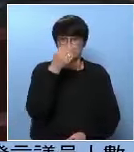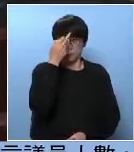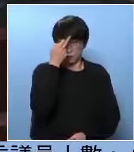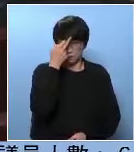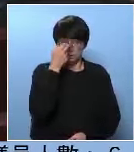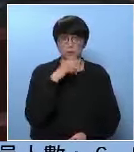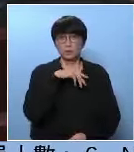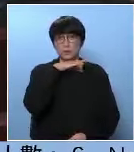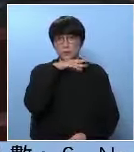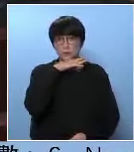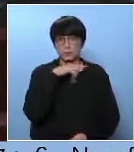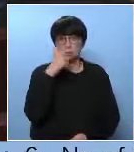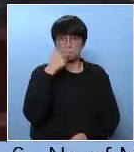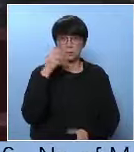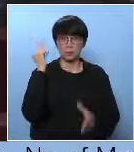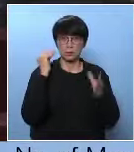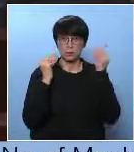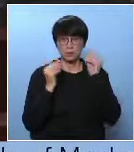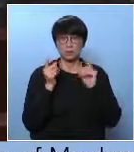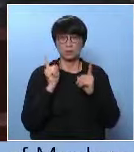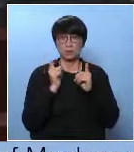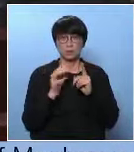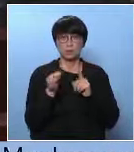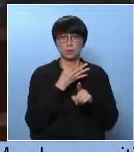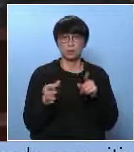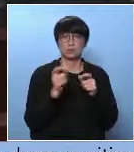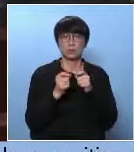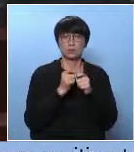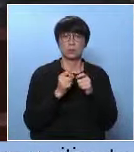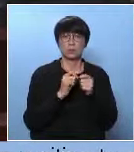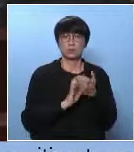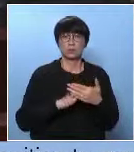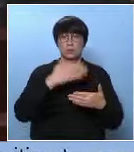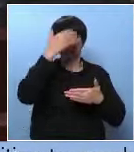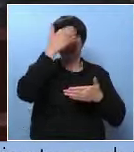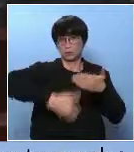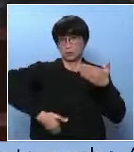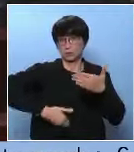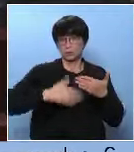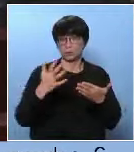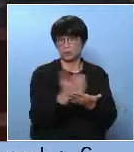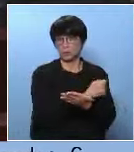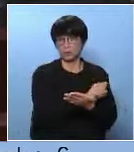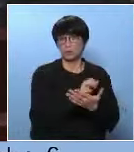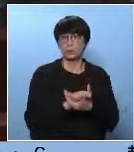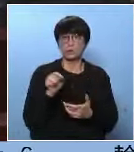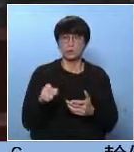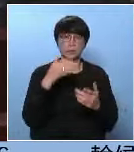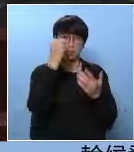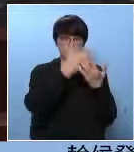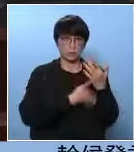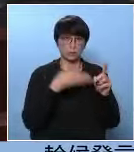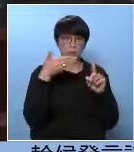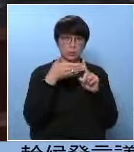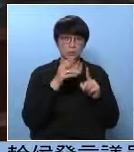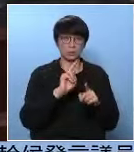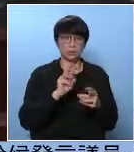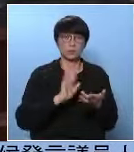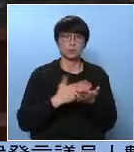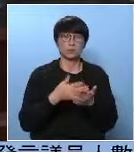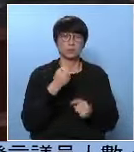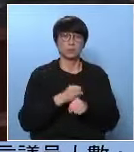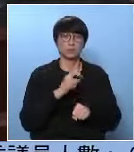假的新聞以及一些非法的資料是移除，這些都是我們的政策目標。但是在執